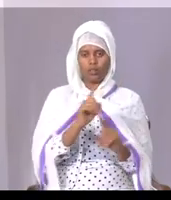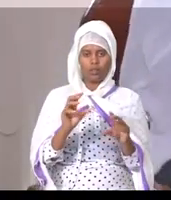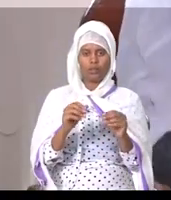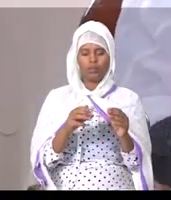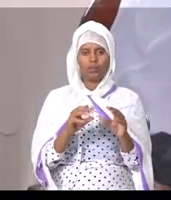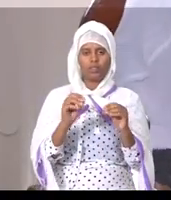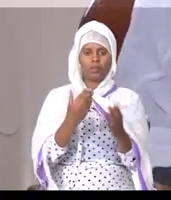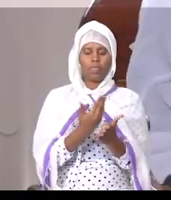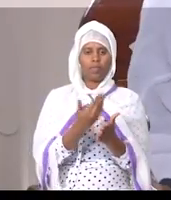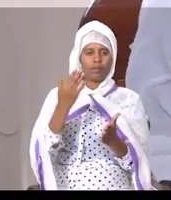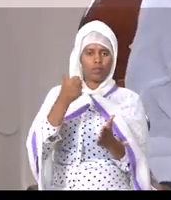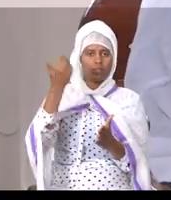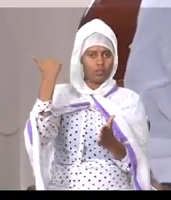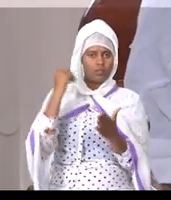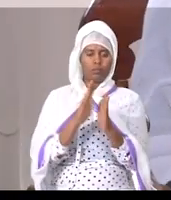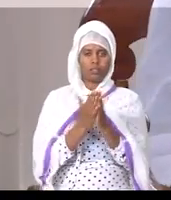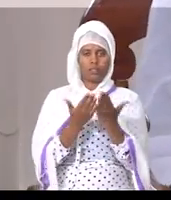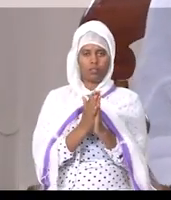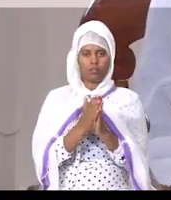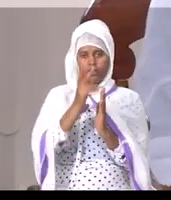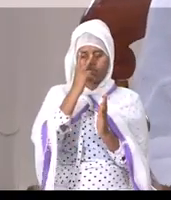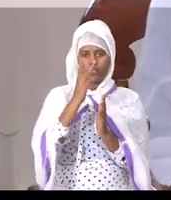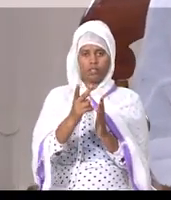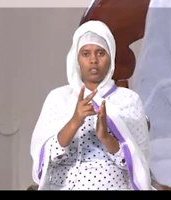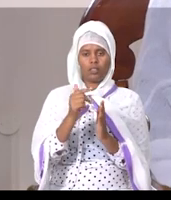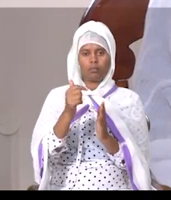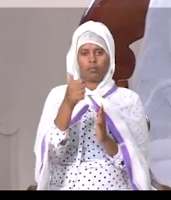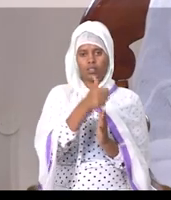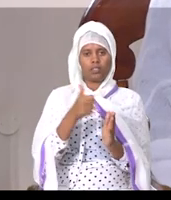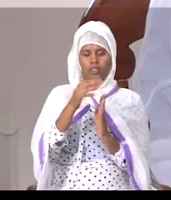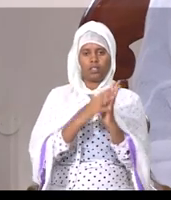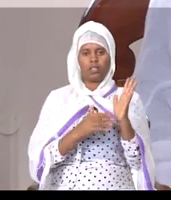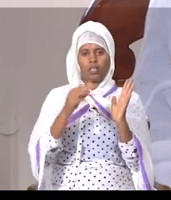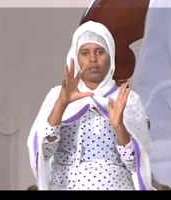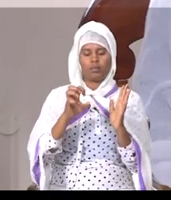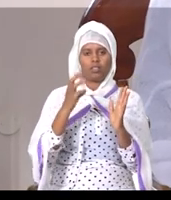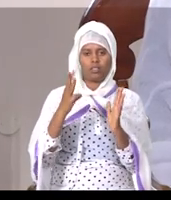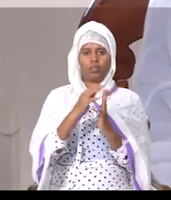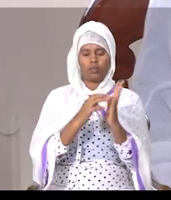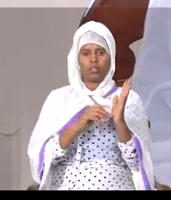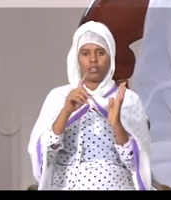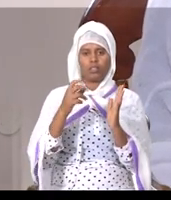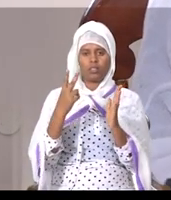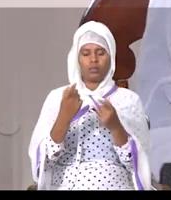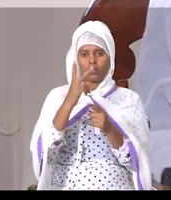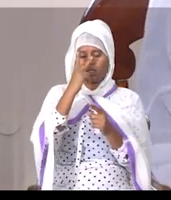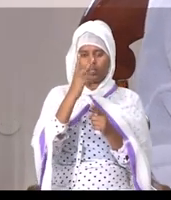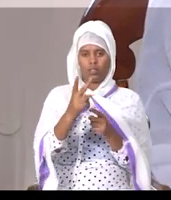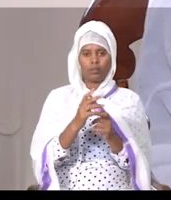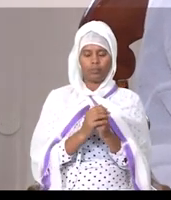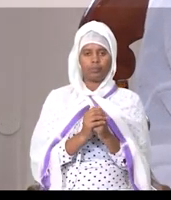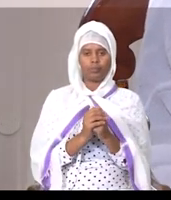ኣይክኸውን ኢኸዓ እስኪ ካብ ናይ ኦሪት መፅሓፍትና ግንፅል ተቢልና እውን ትንቢተ ኢሳያስ 53:12 እውን ኢየሱስ ክርስቶስ